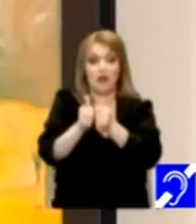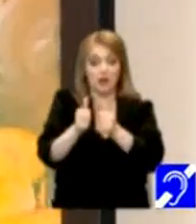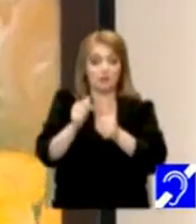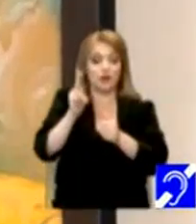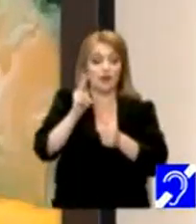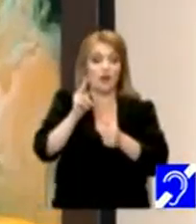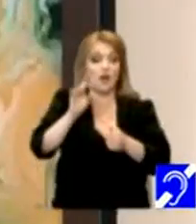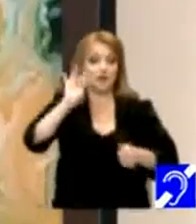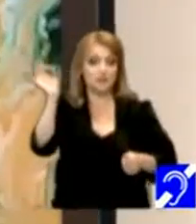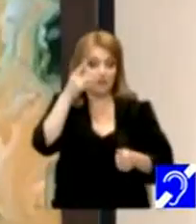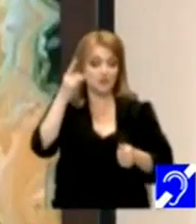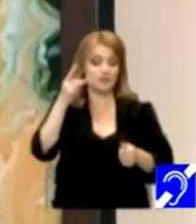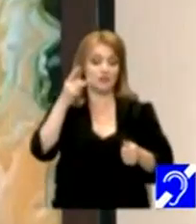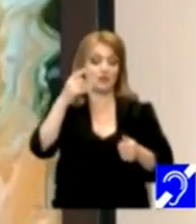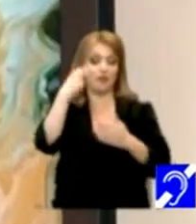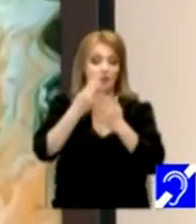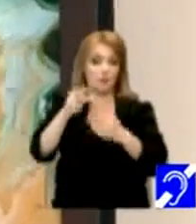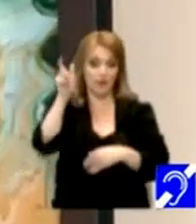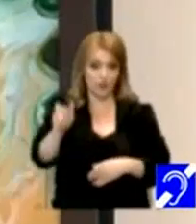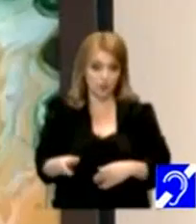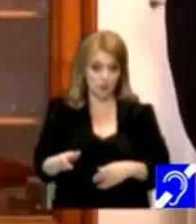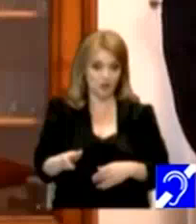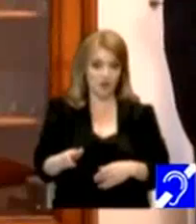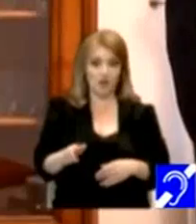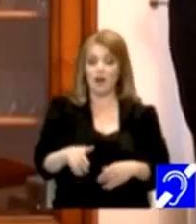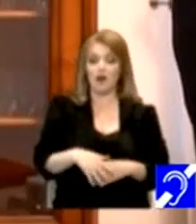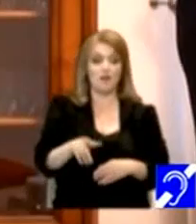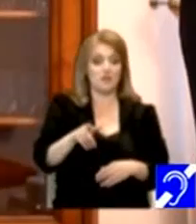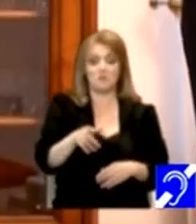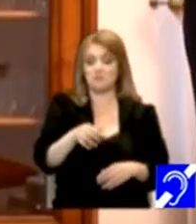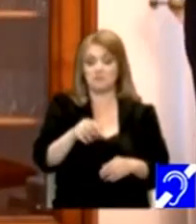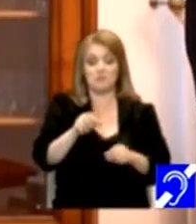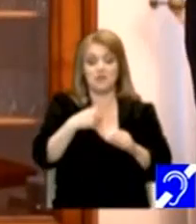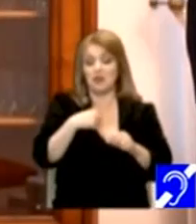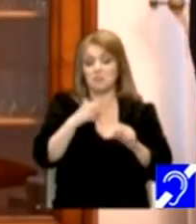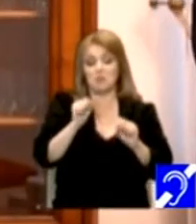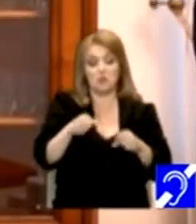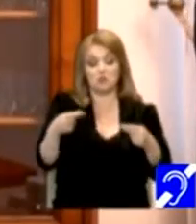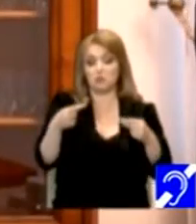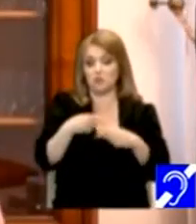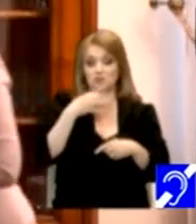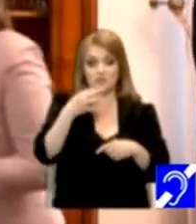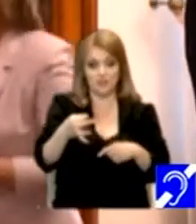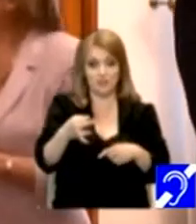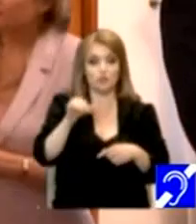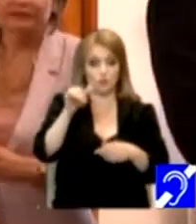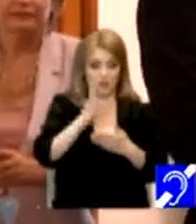care gândește, care își controlează într-un mod spontan pânzile, în același timp